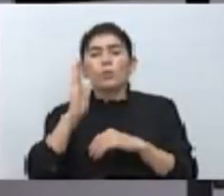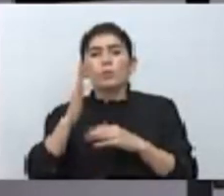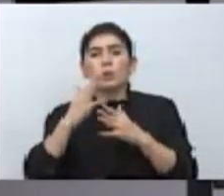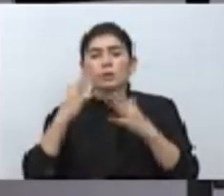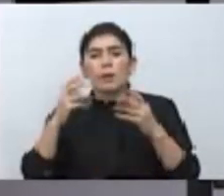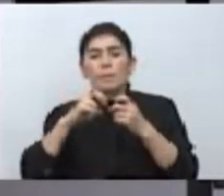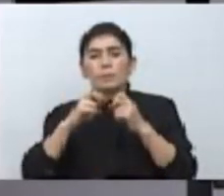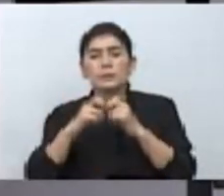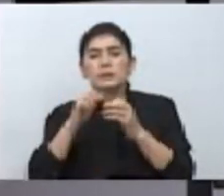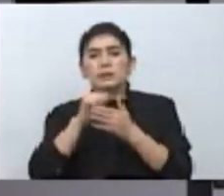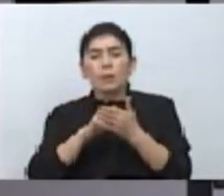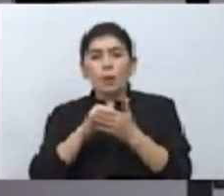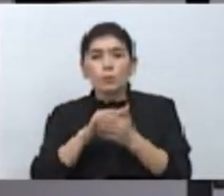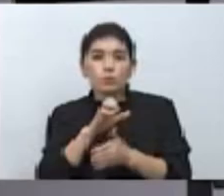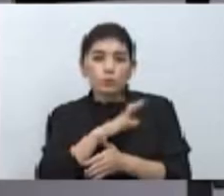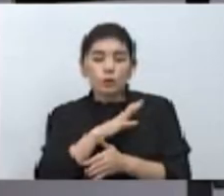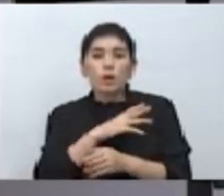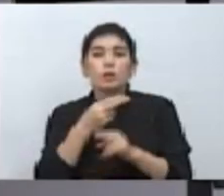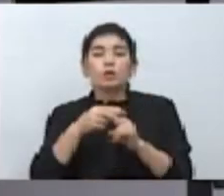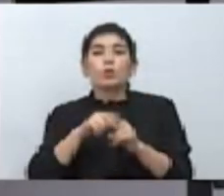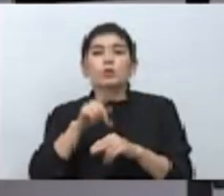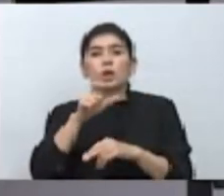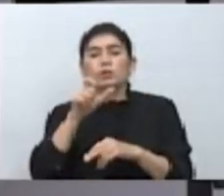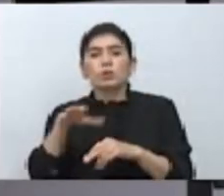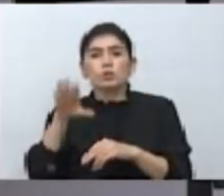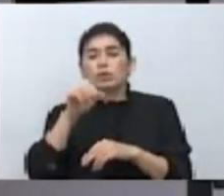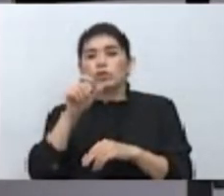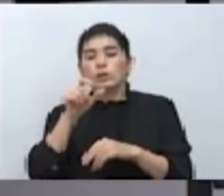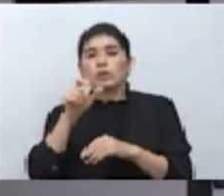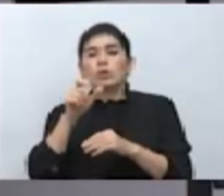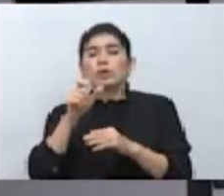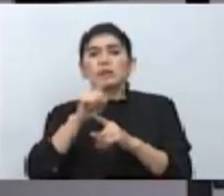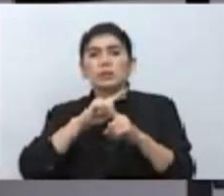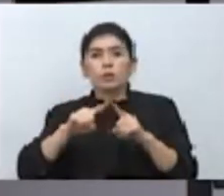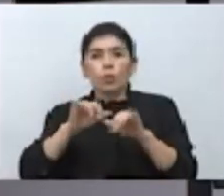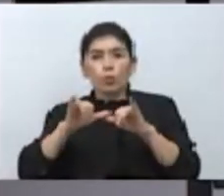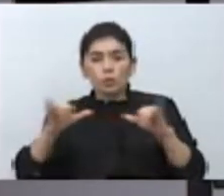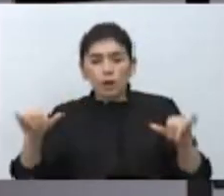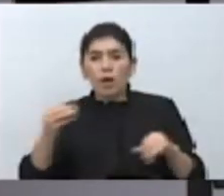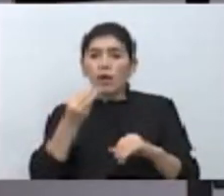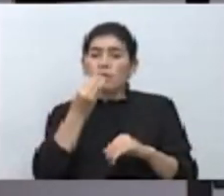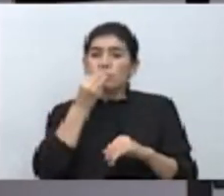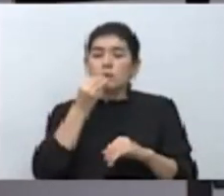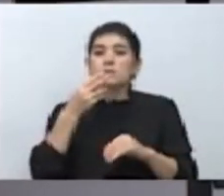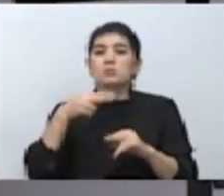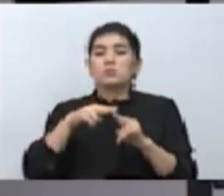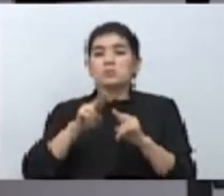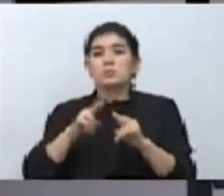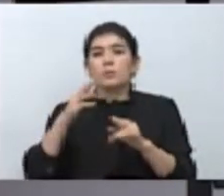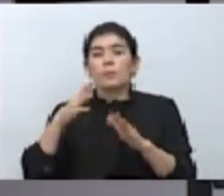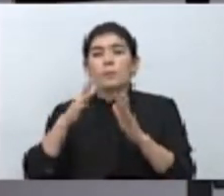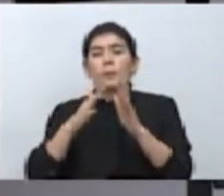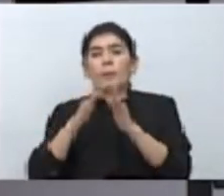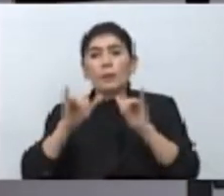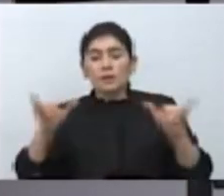katta muammolarga sababchi bo'lishi mumkin, chunki odamlar soni tez ko'payib boradi, oziq-ovqatlarning miqdori esa